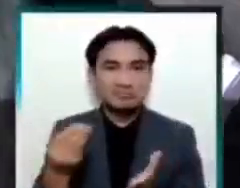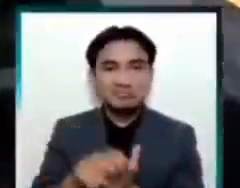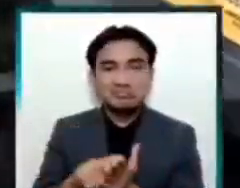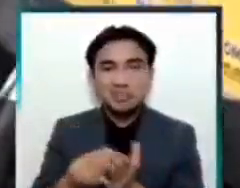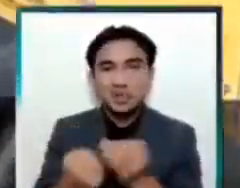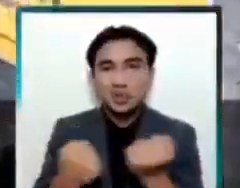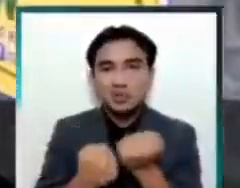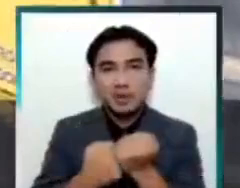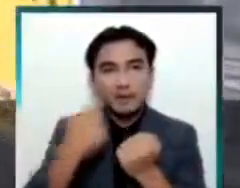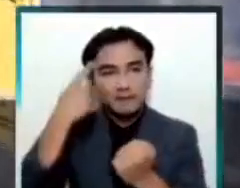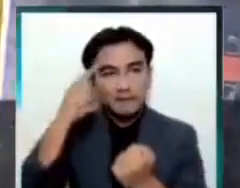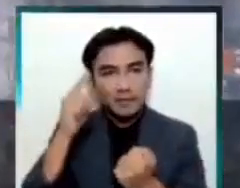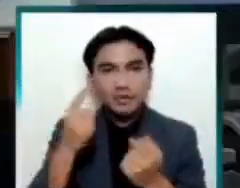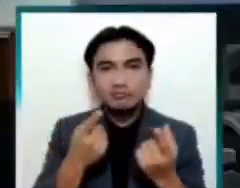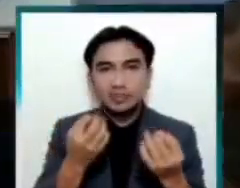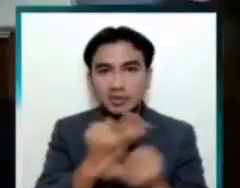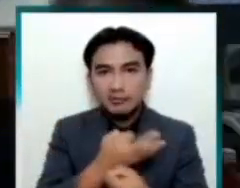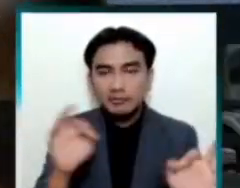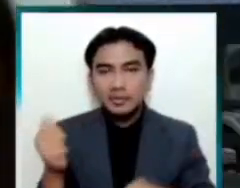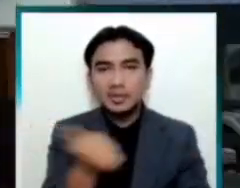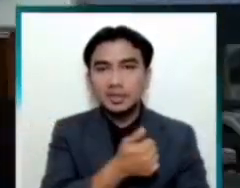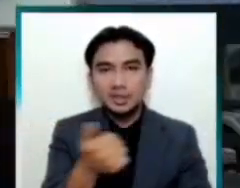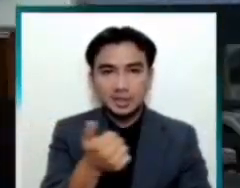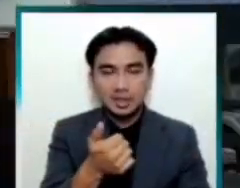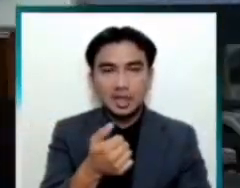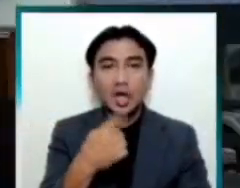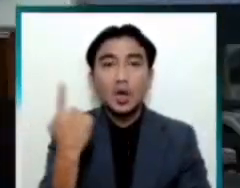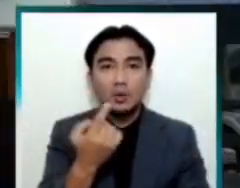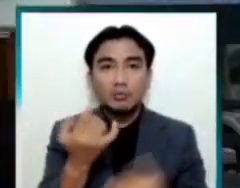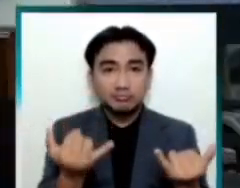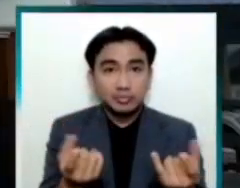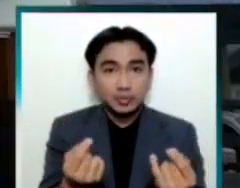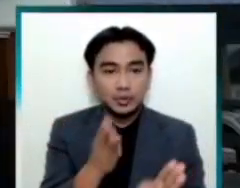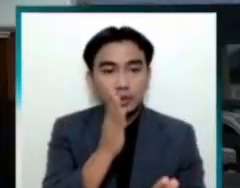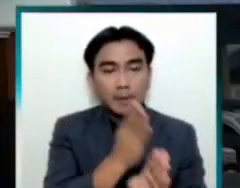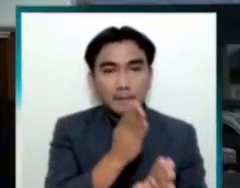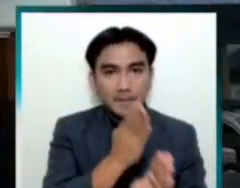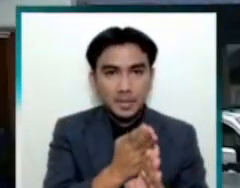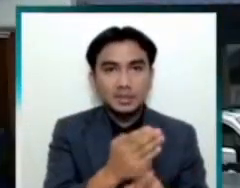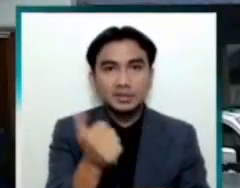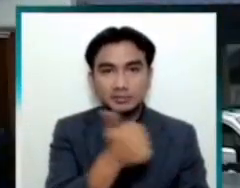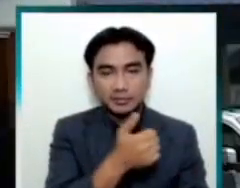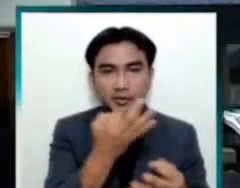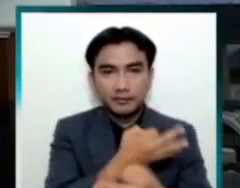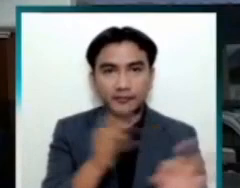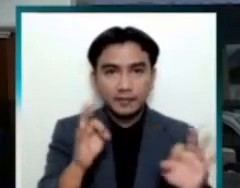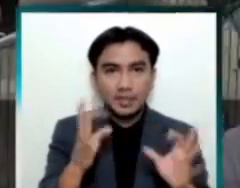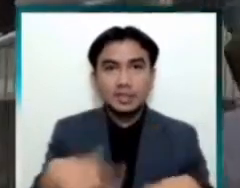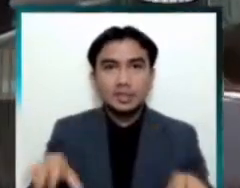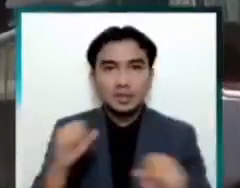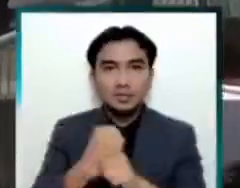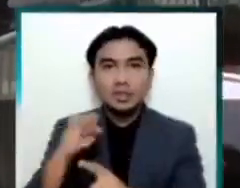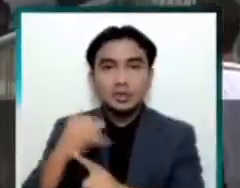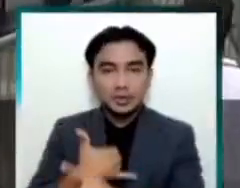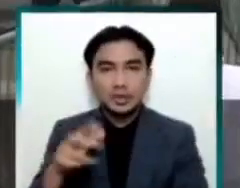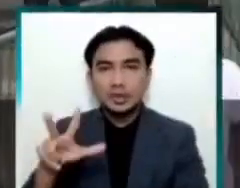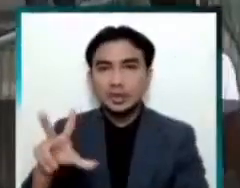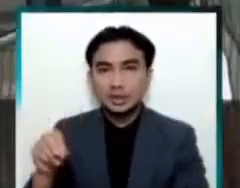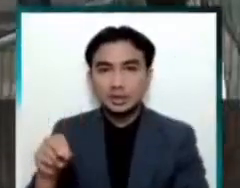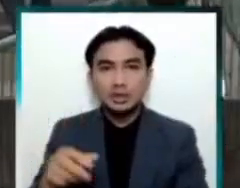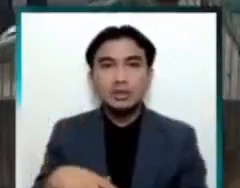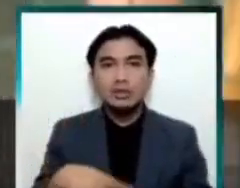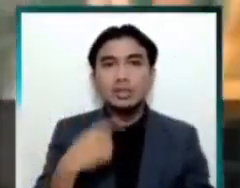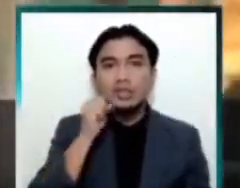ay ang libreng sakay sa ESA Carousel na magtatapos sa July 30. Ang mga senior citizen at persons with disabilities